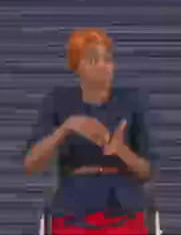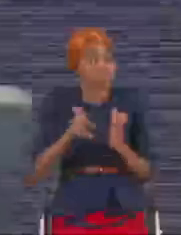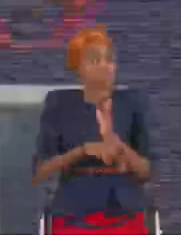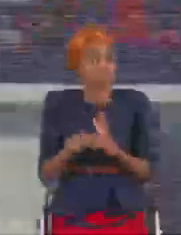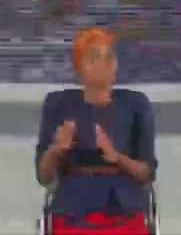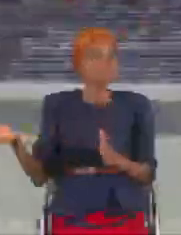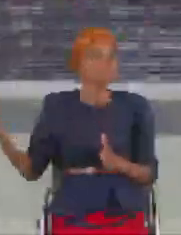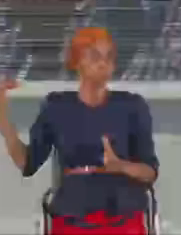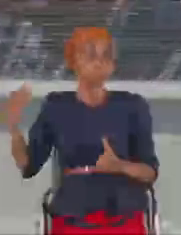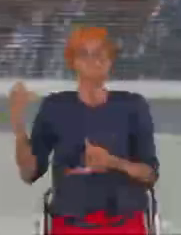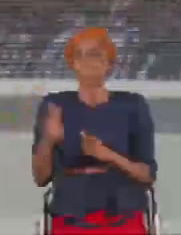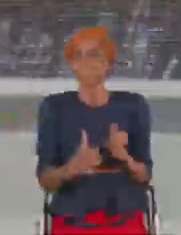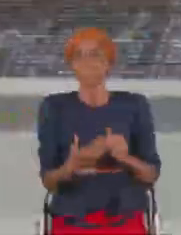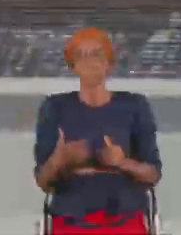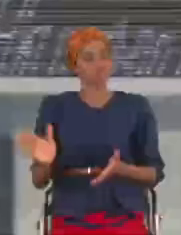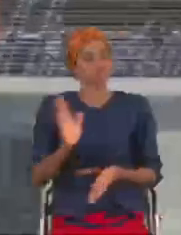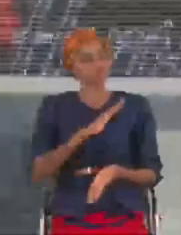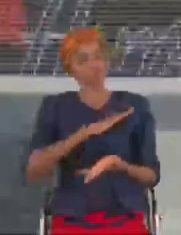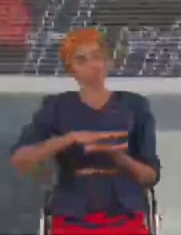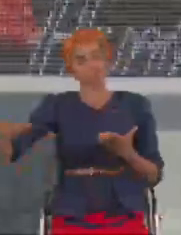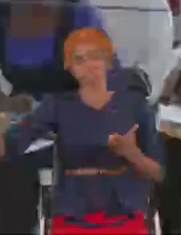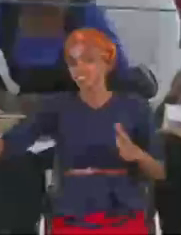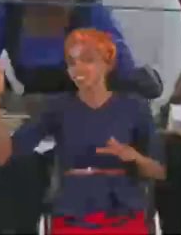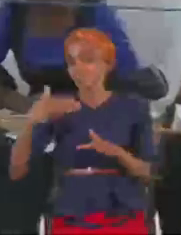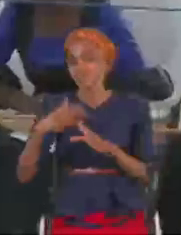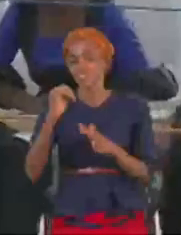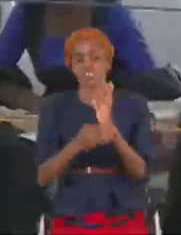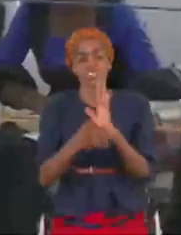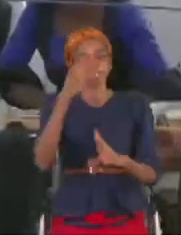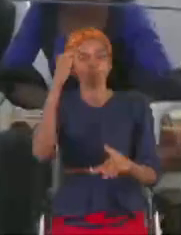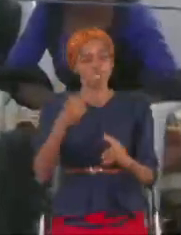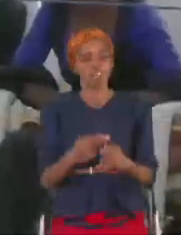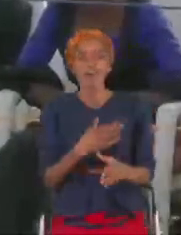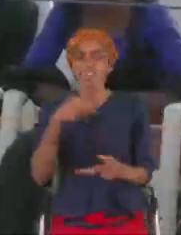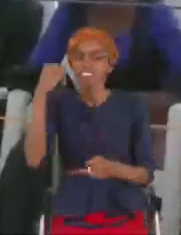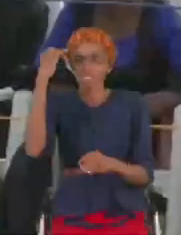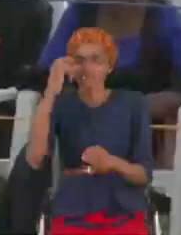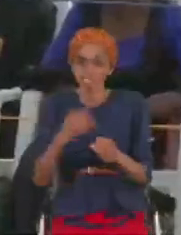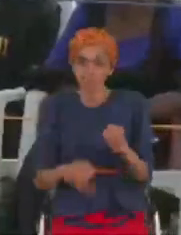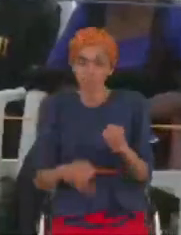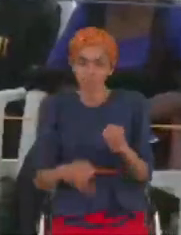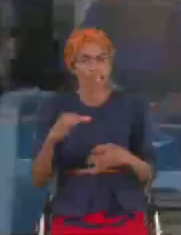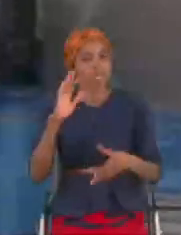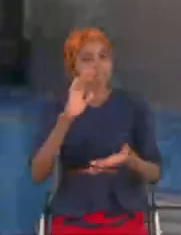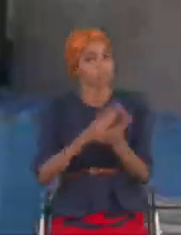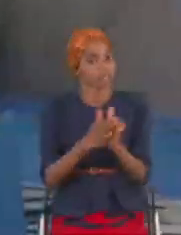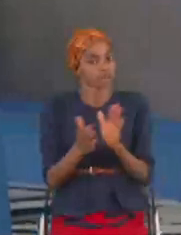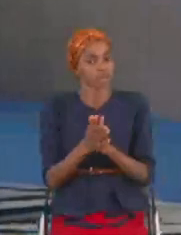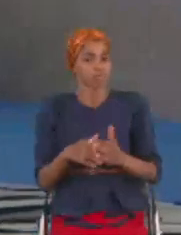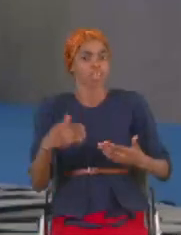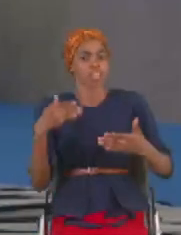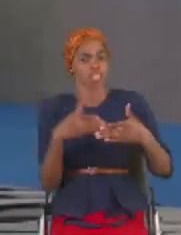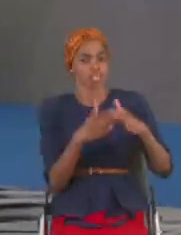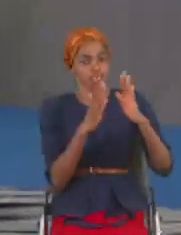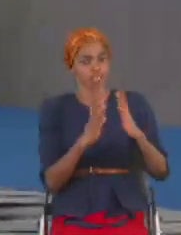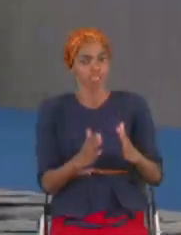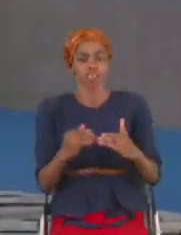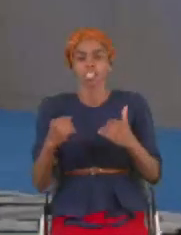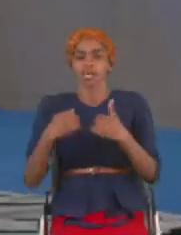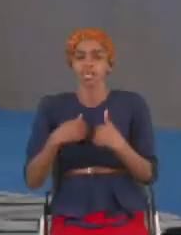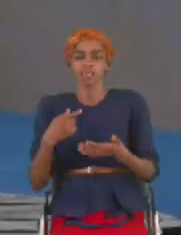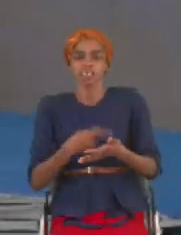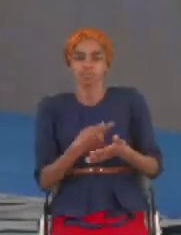du passé taux va disparaître alors finalement il est devenu berger il avait le